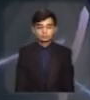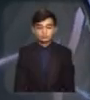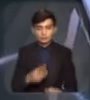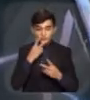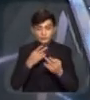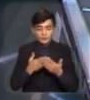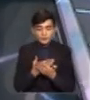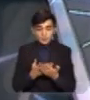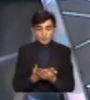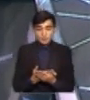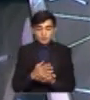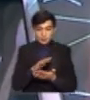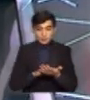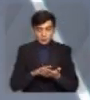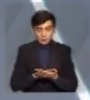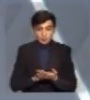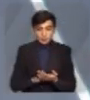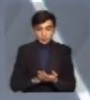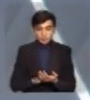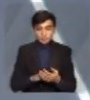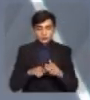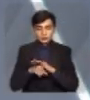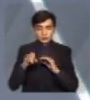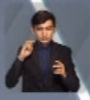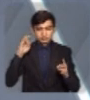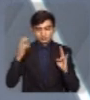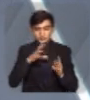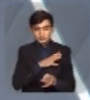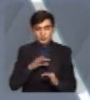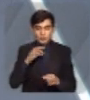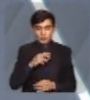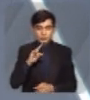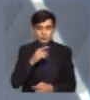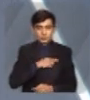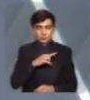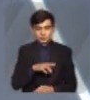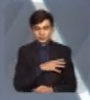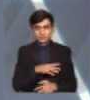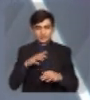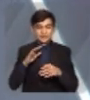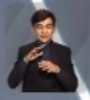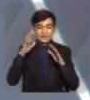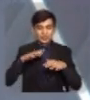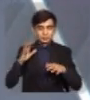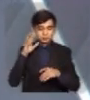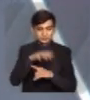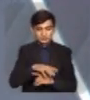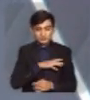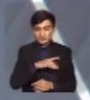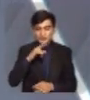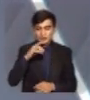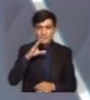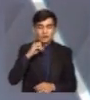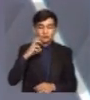Вы смотрите Информбюро. Продолжаем выпуск. Стали известны подробности гибели ребенка под снежным завалом в